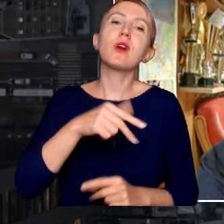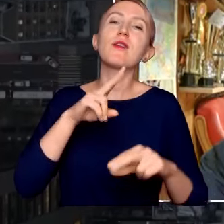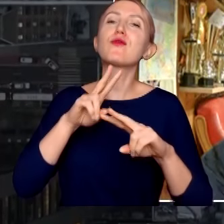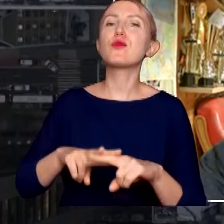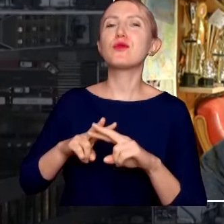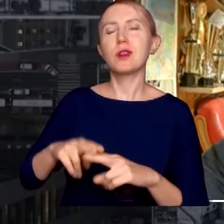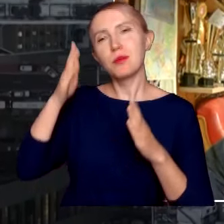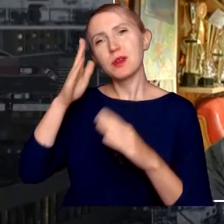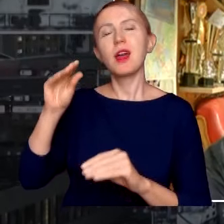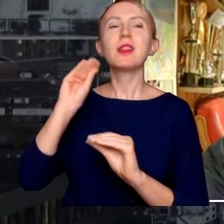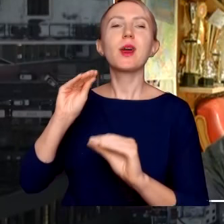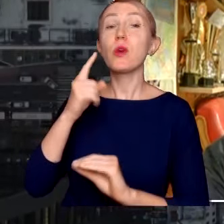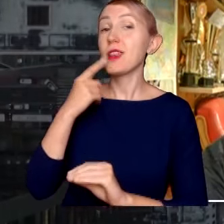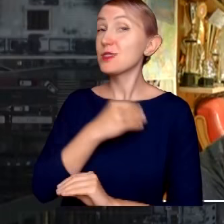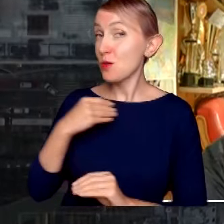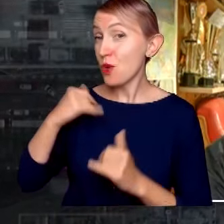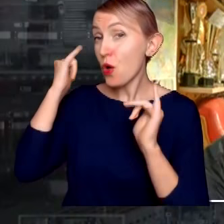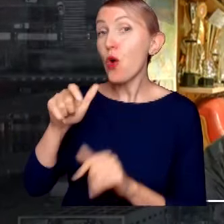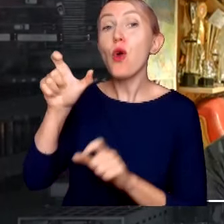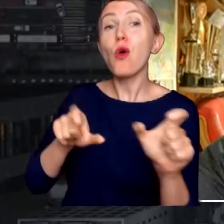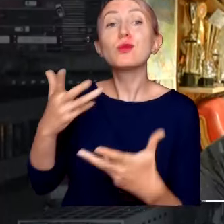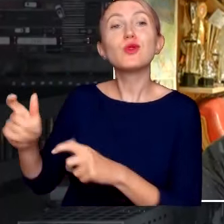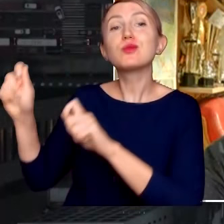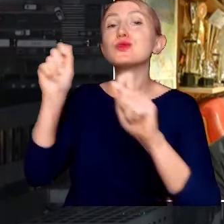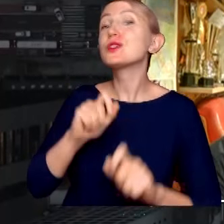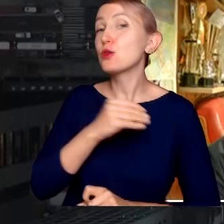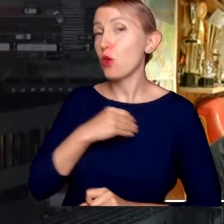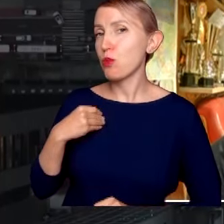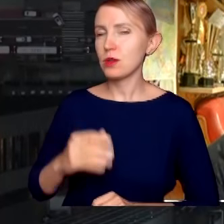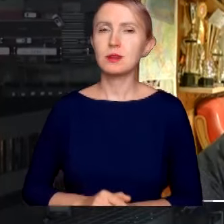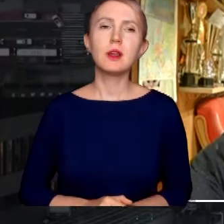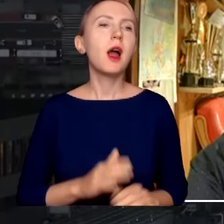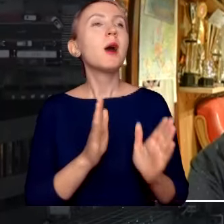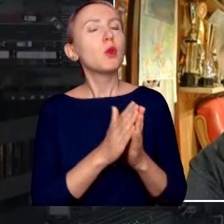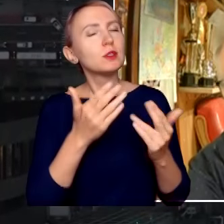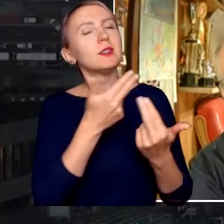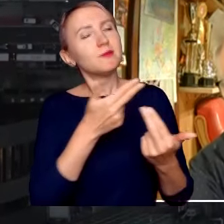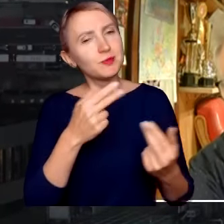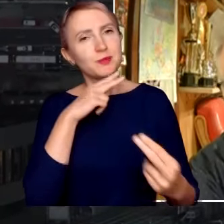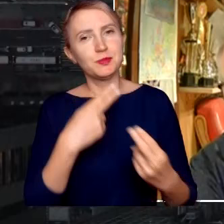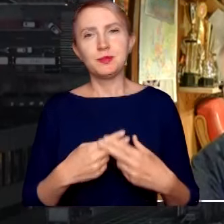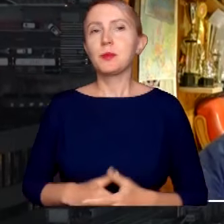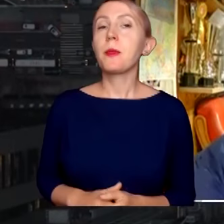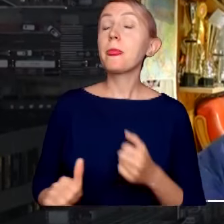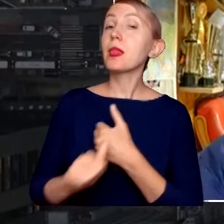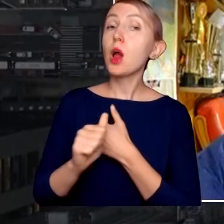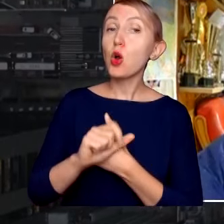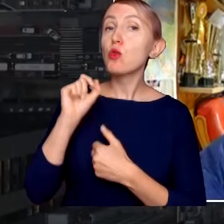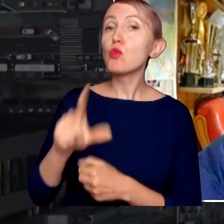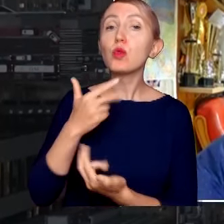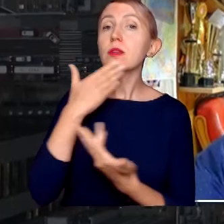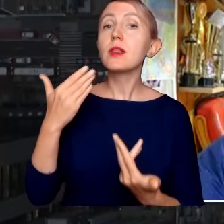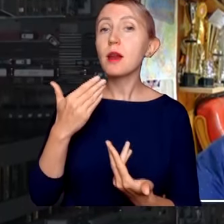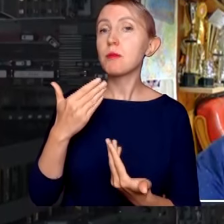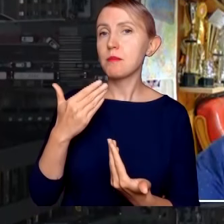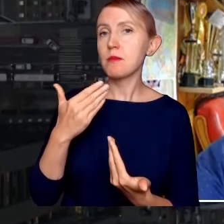się nauczaniem języka polskiego jako obcego osób, które chcą tu przyjeżdżać. Dobrze, i a teraz proszę merytorycznie. Super. W tym dokumencie nie ma, co pan,